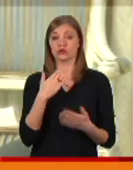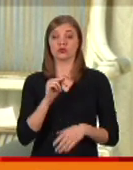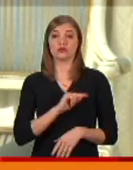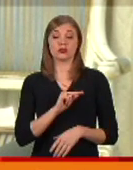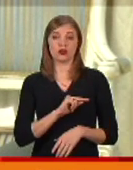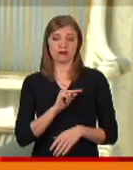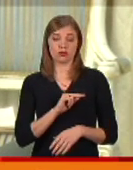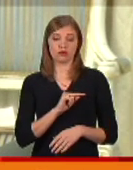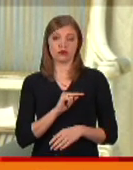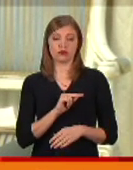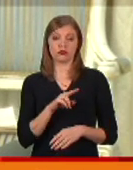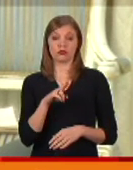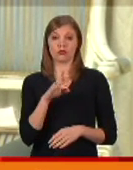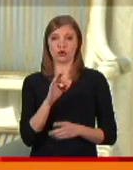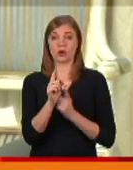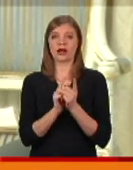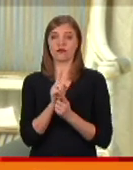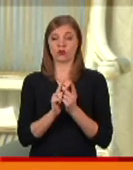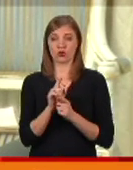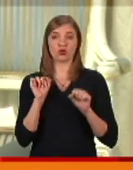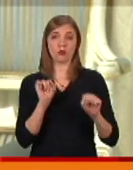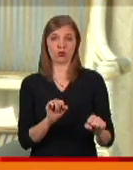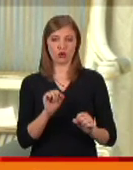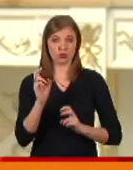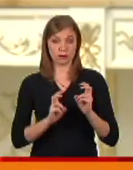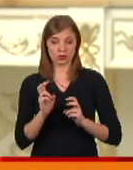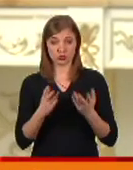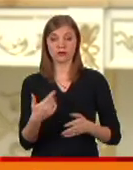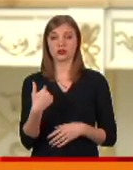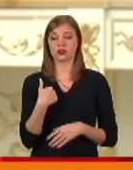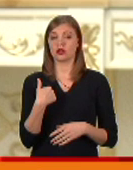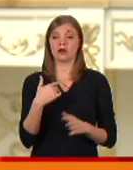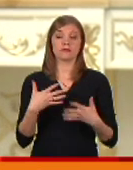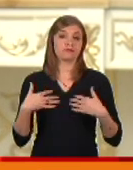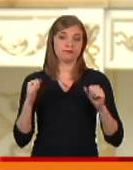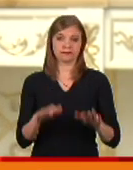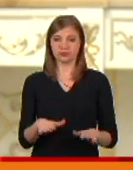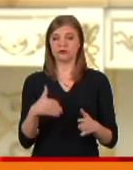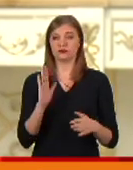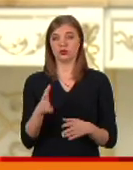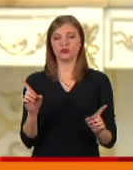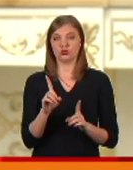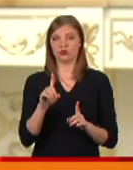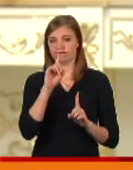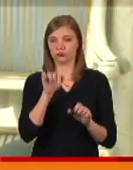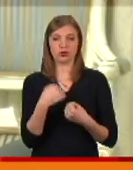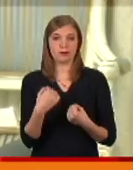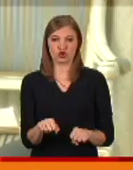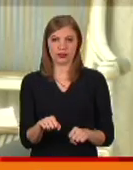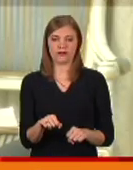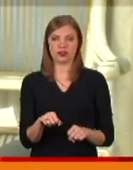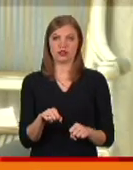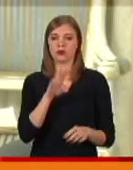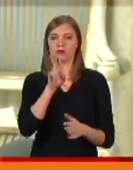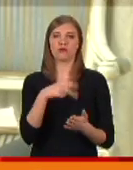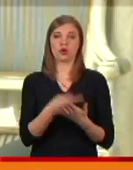роботи по реформуванню оборонної промисловості, я приложу максимум зусиль, щоб унеможливити